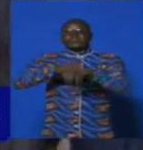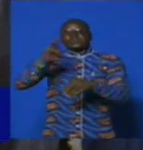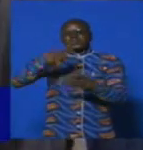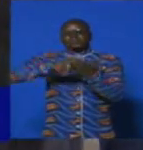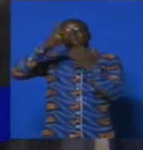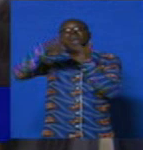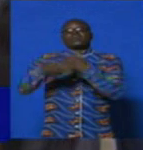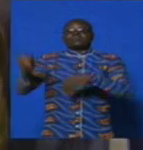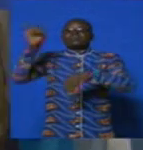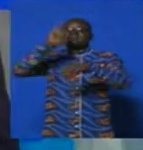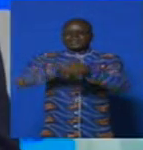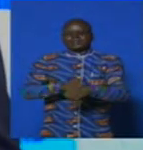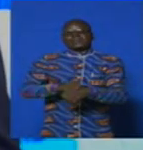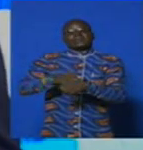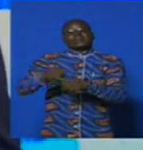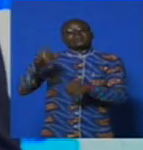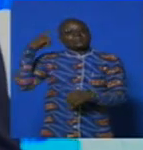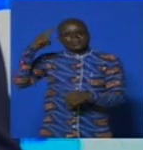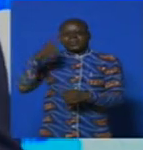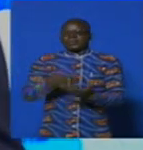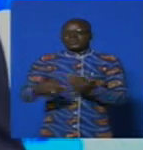d'investissement prioritaire.